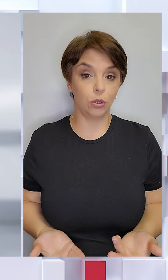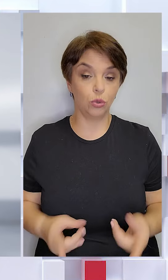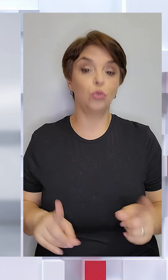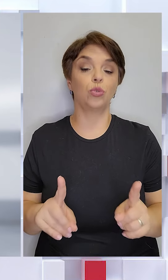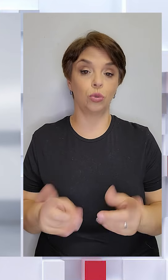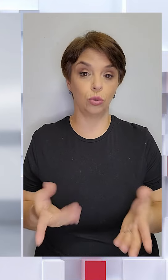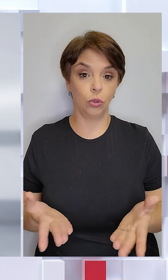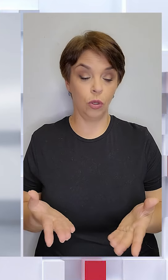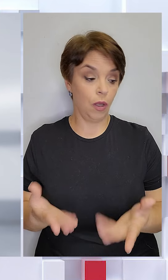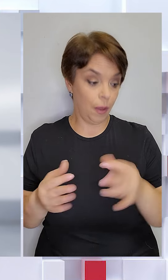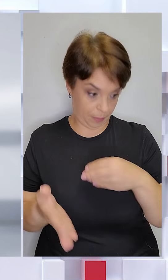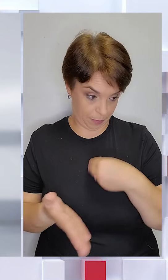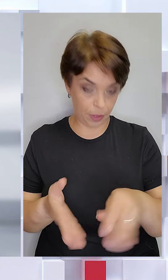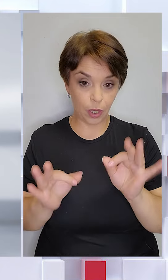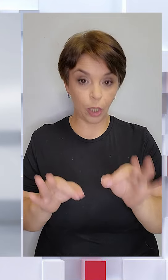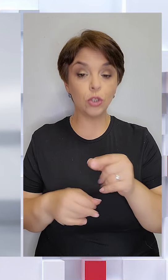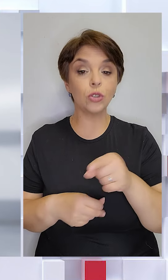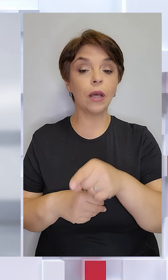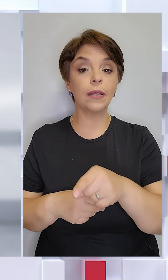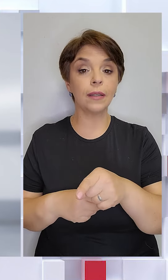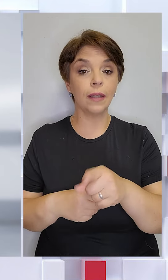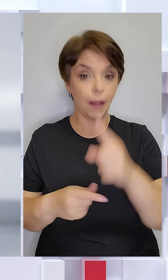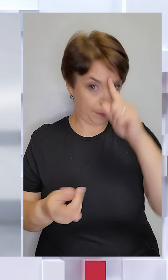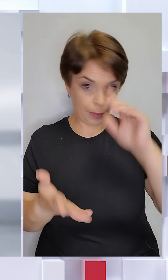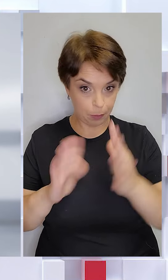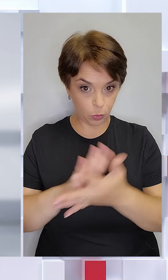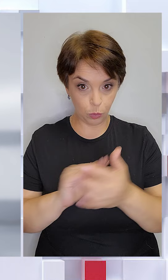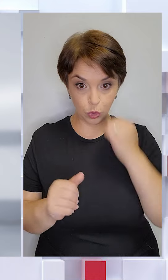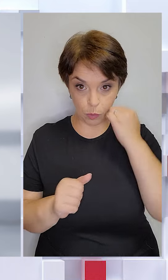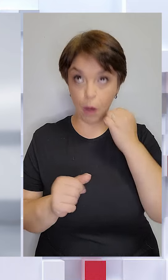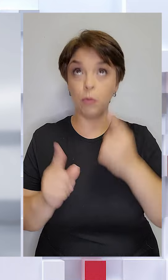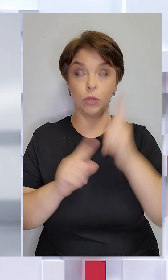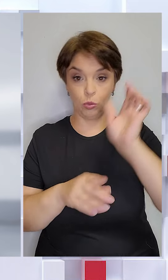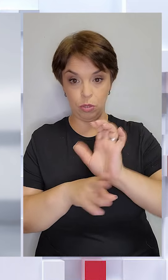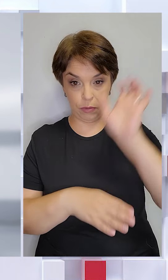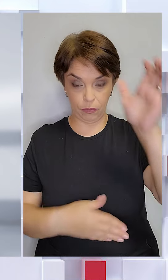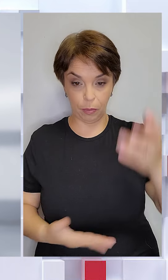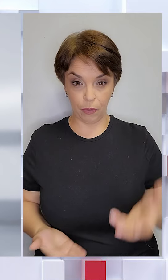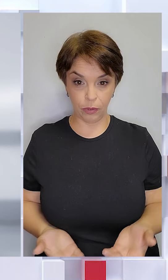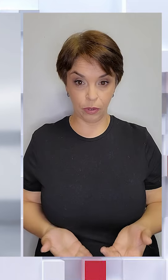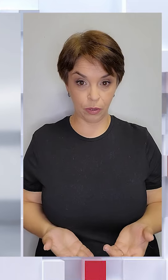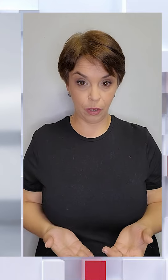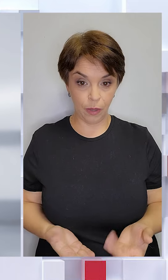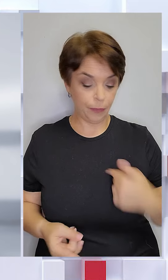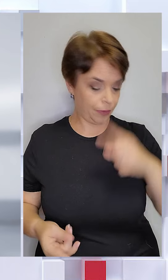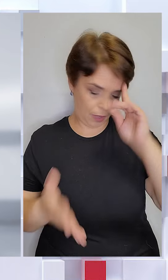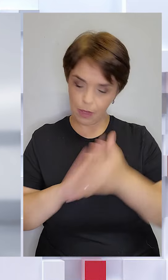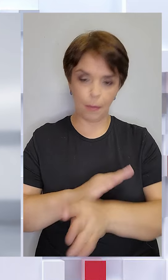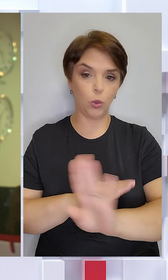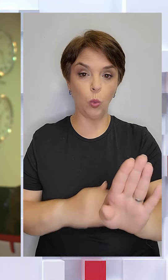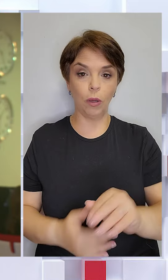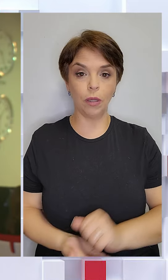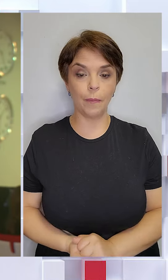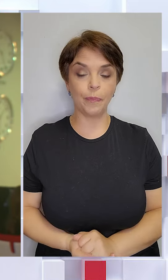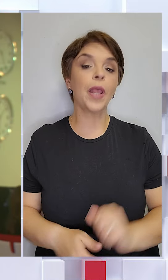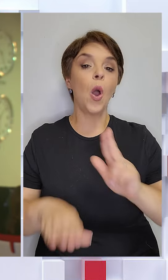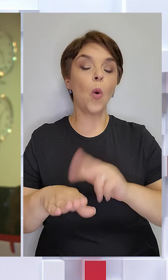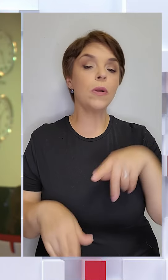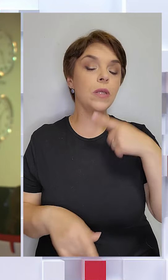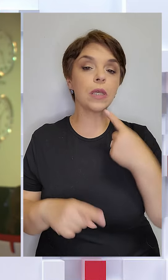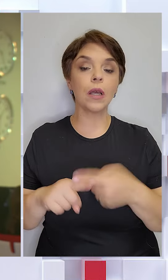що? Бери, звісно. А ти не передумав, що бабу на світ, на той світ відправити? Ти не передумав. У